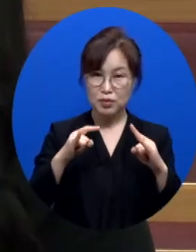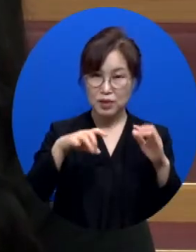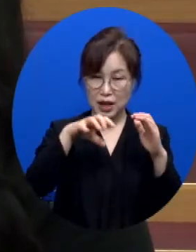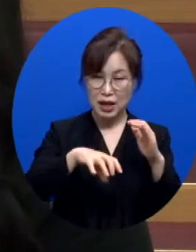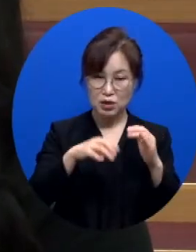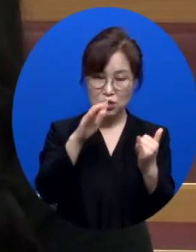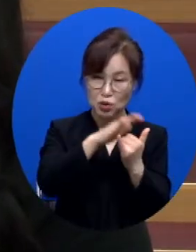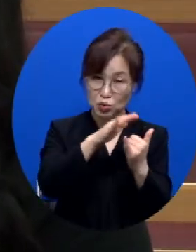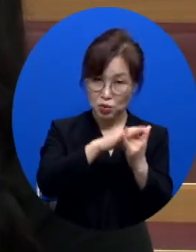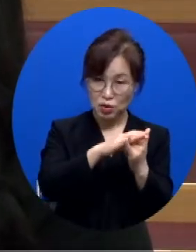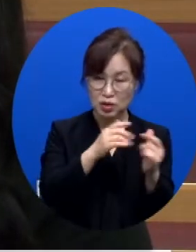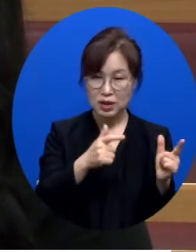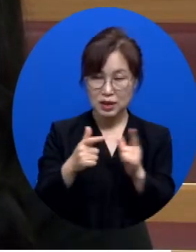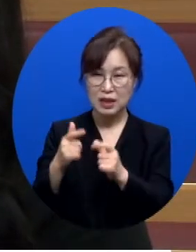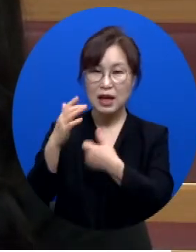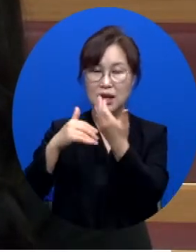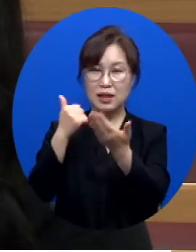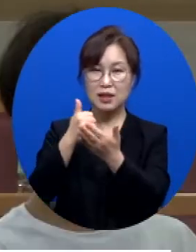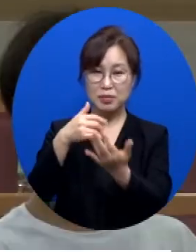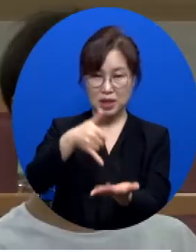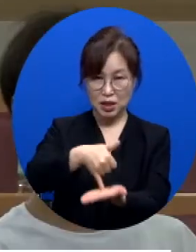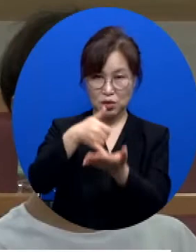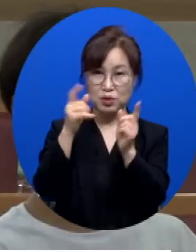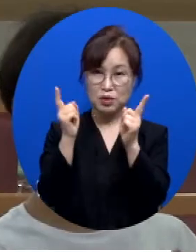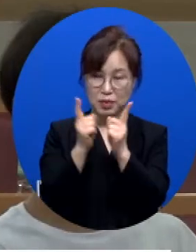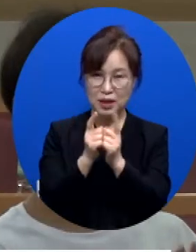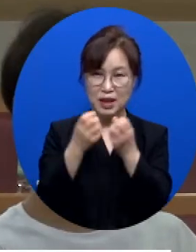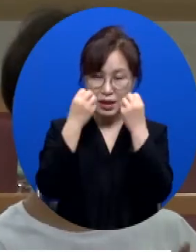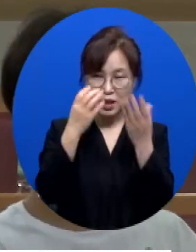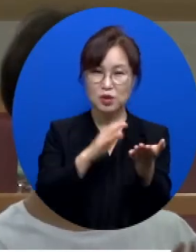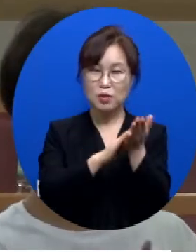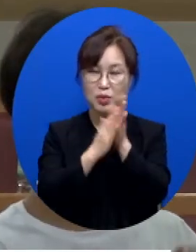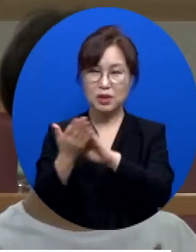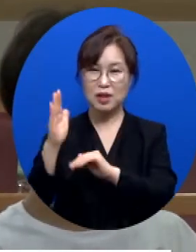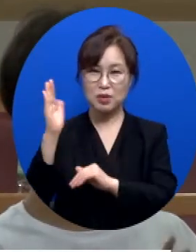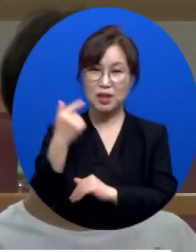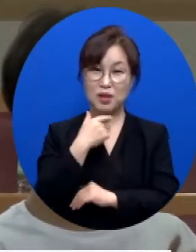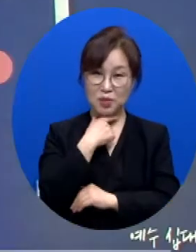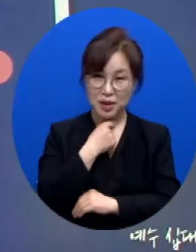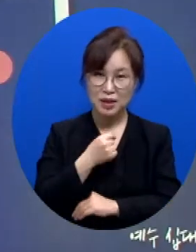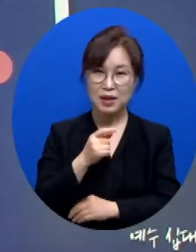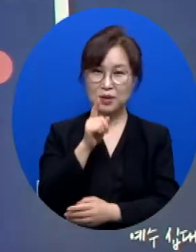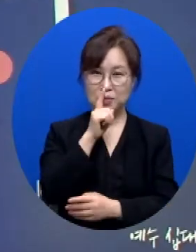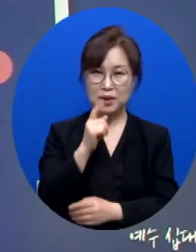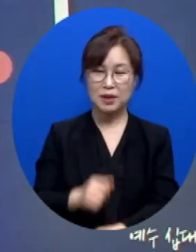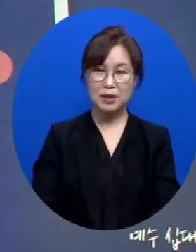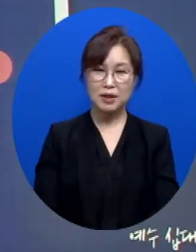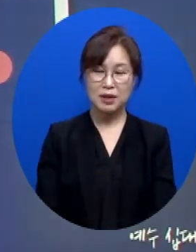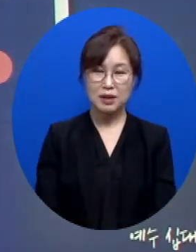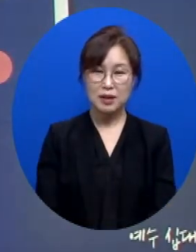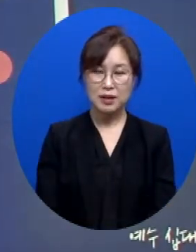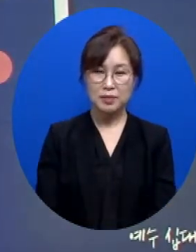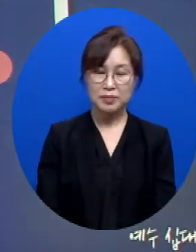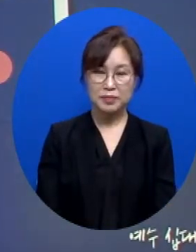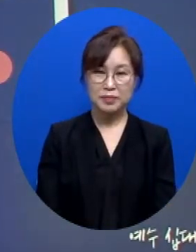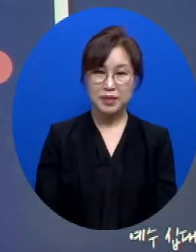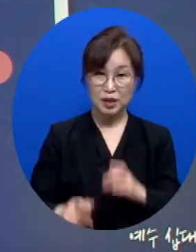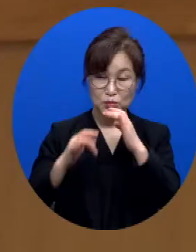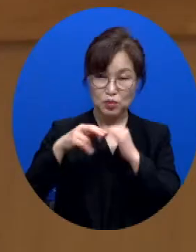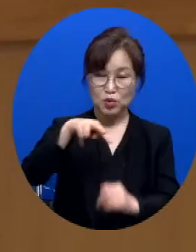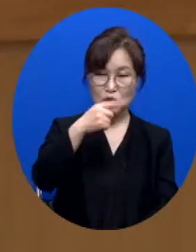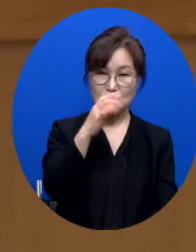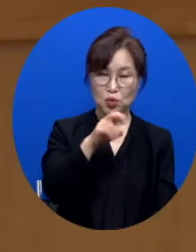청소년들이 하나님을 인격적으로 만나 새로운 삶을 살길 소망한다고 인사말을 전했습니다. 이어 플루티스트